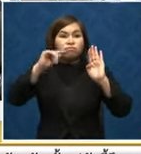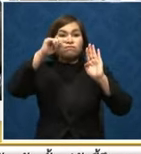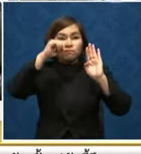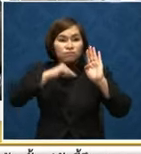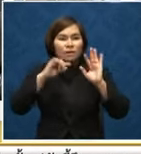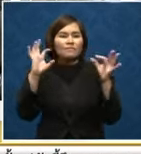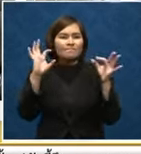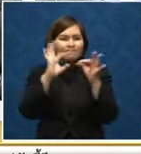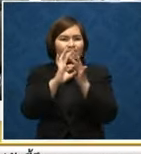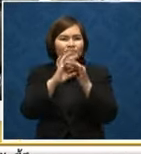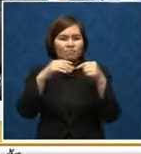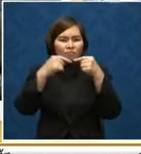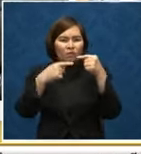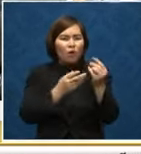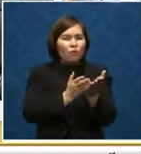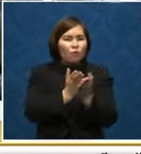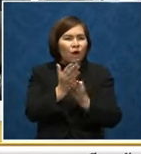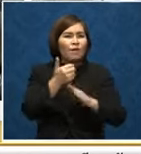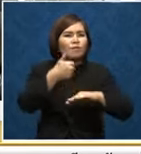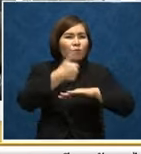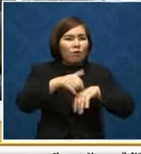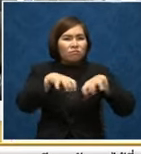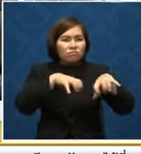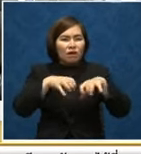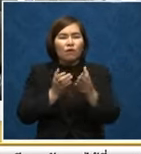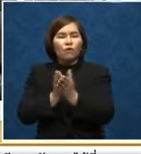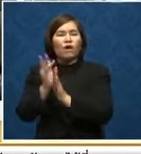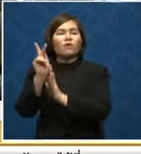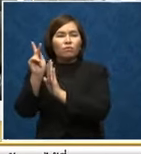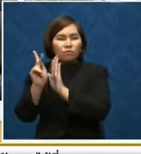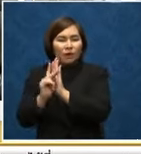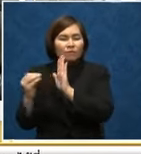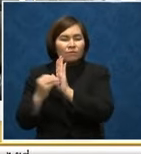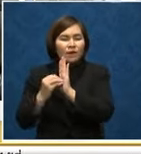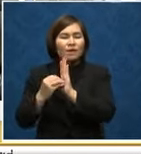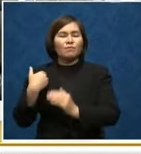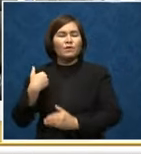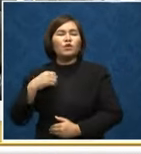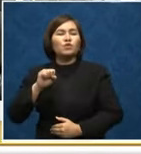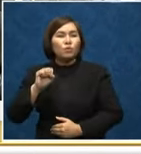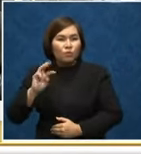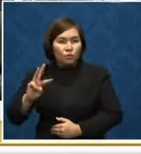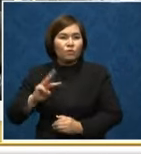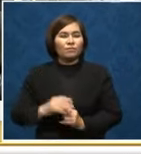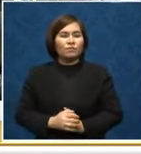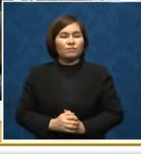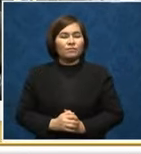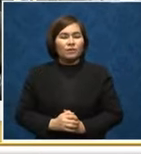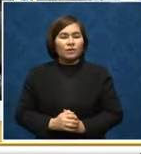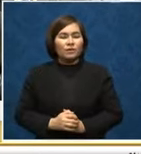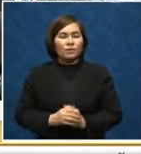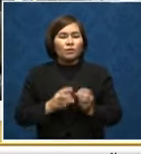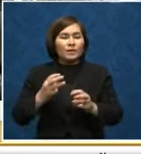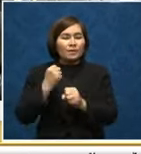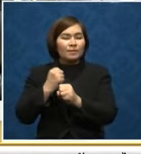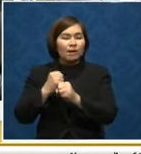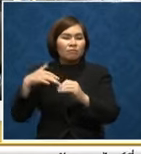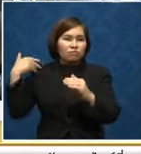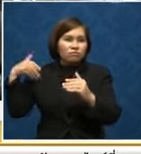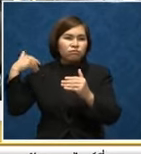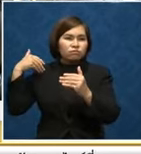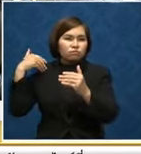กันเยอะมีฝ่ายบริหารฝ่ายนิติบัญญัติมีวุฒิสมาชิกด้วยประเพณีที่ผ่านมาทุกสมั